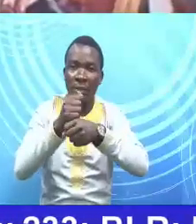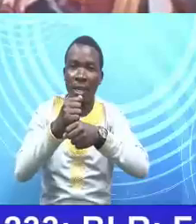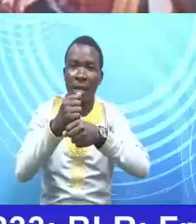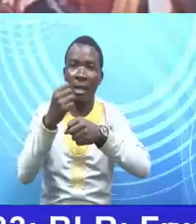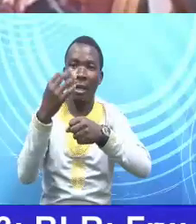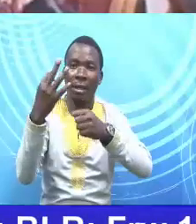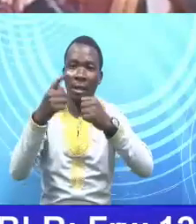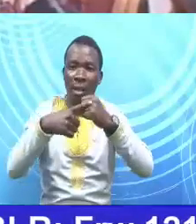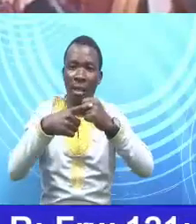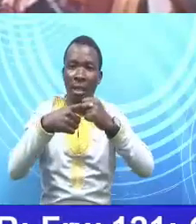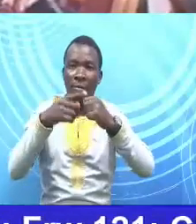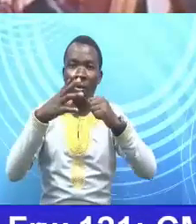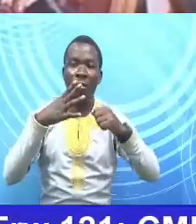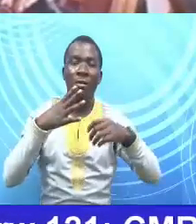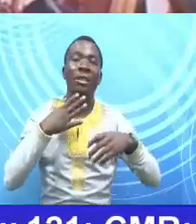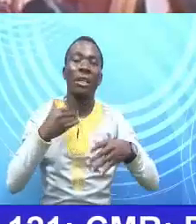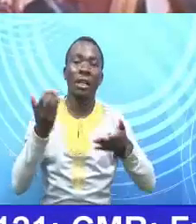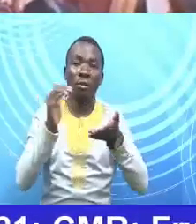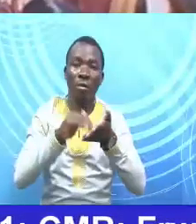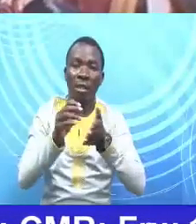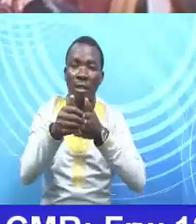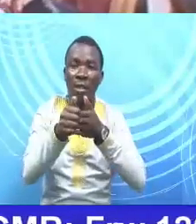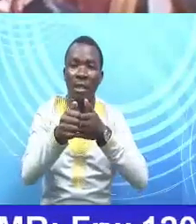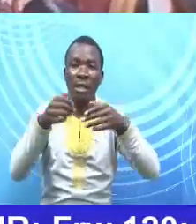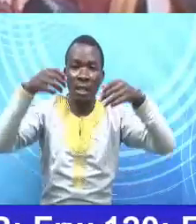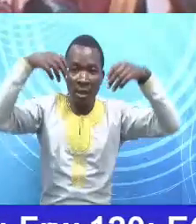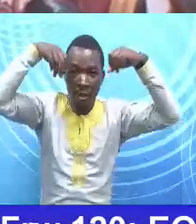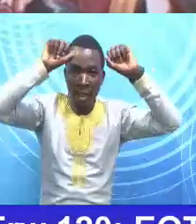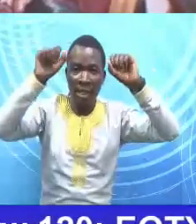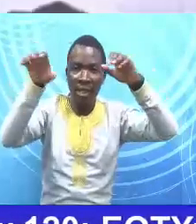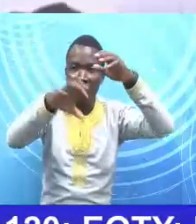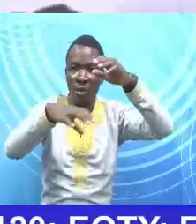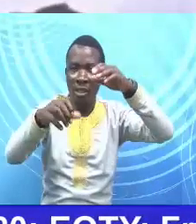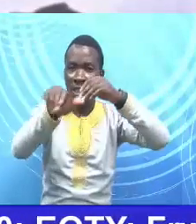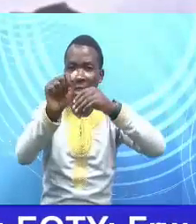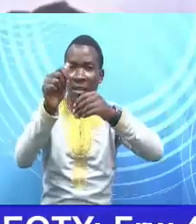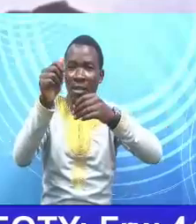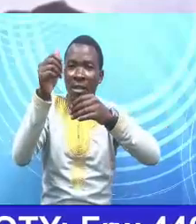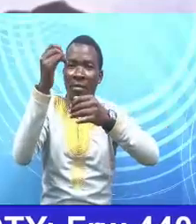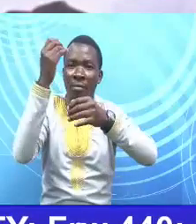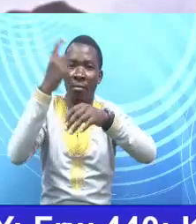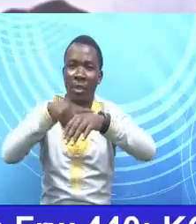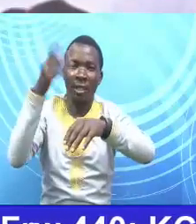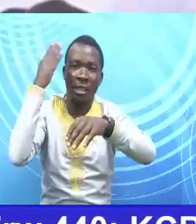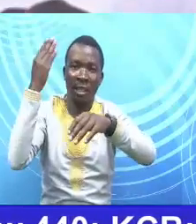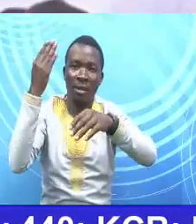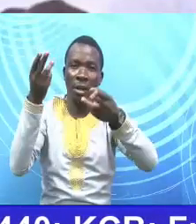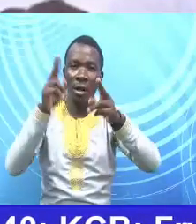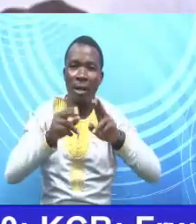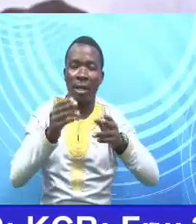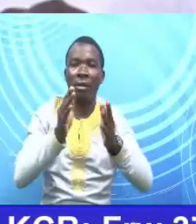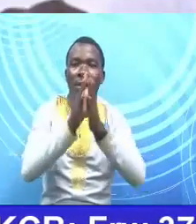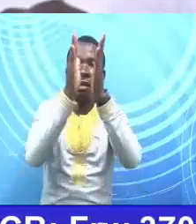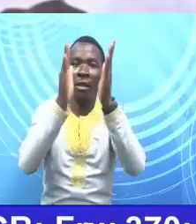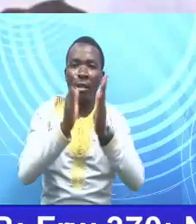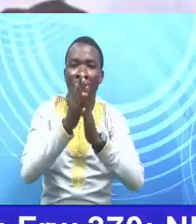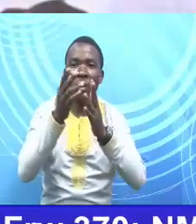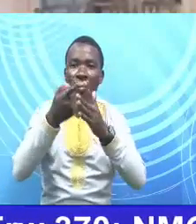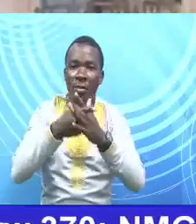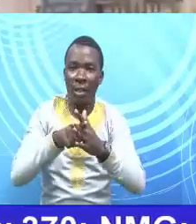kongera gushaka kuyobora yabitangarije mu gace ka Kibangu mu mpera z'icyumweru gishize ubwo yitabiraga imihango yo gutangiza umuhanda